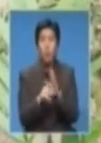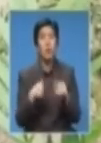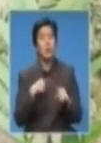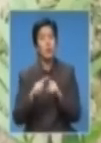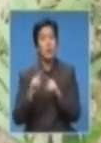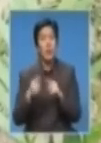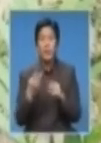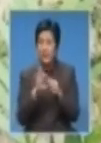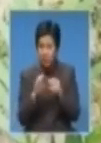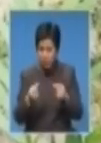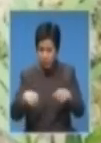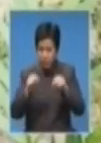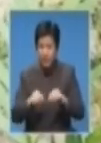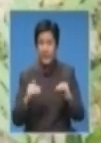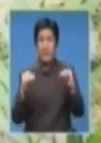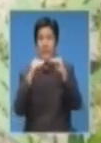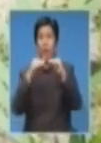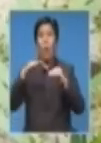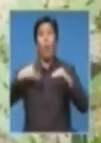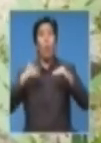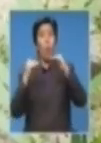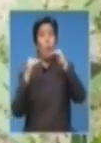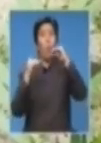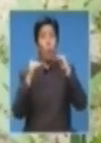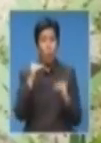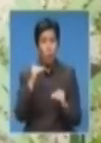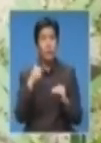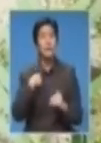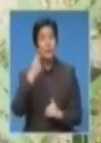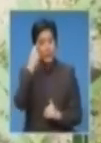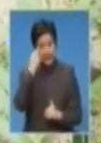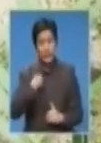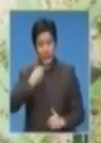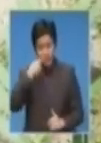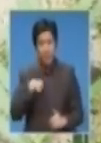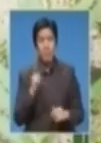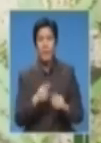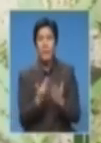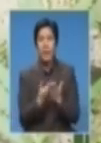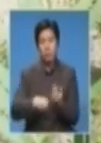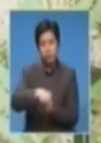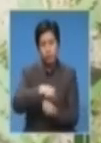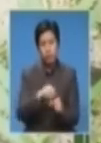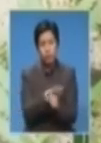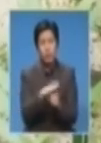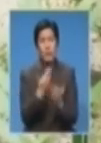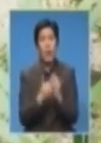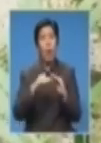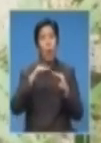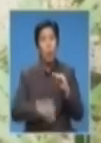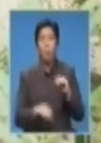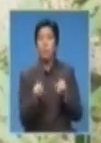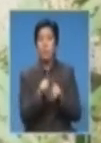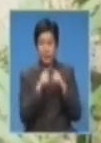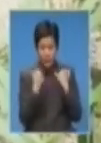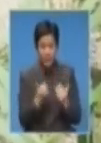ต่างมากมายนะการลดสิทธิประโยชน์ภาษีต่างๆเราเป็นประเทศกับประเทศปานกลางนะครับรายได้ปานกลางก็ถูกปรับลดหมดนะเพราะฉะนั้นรา